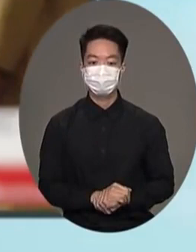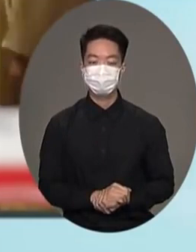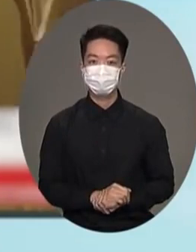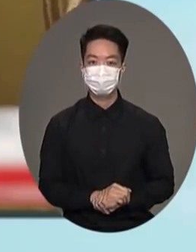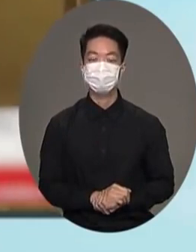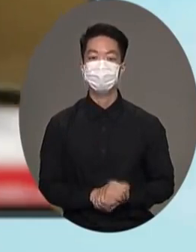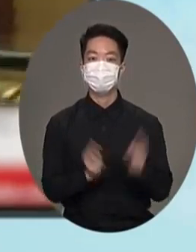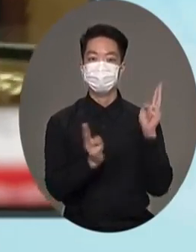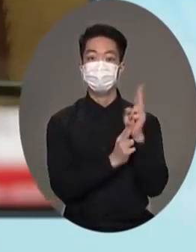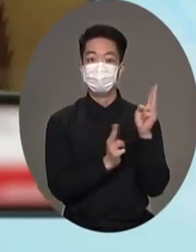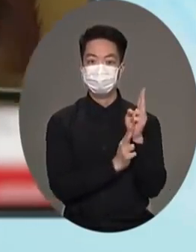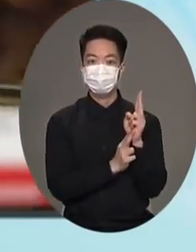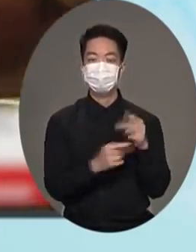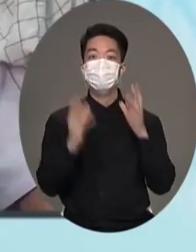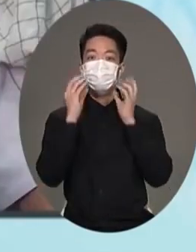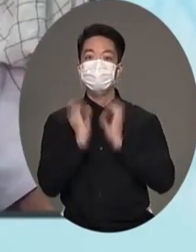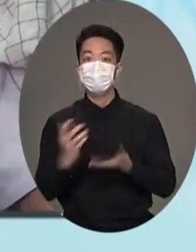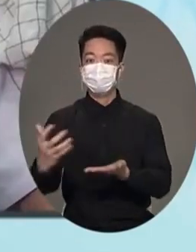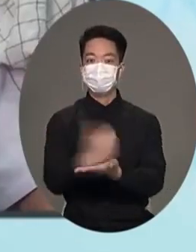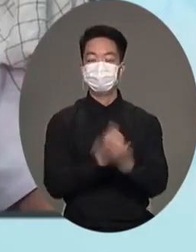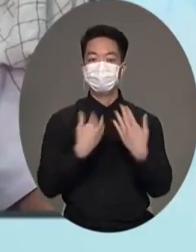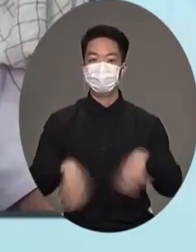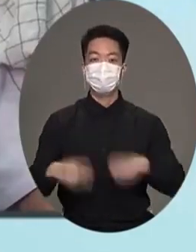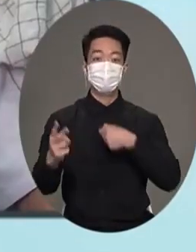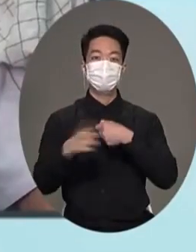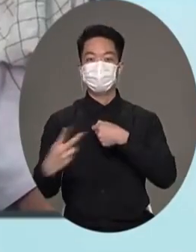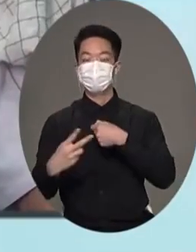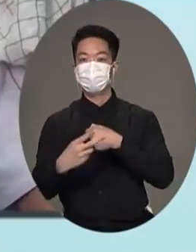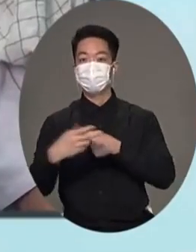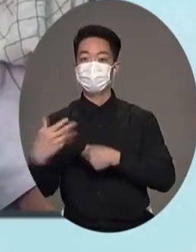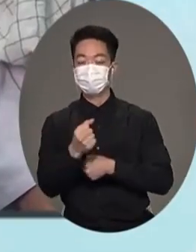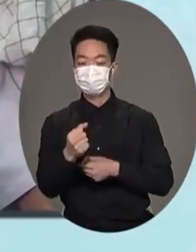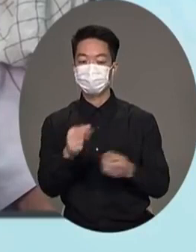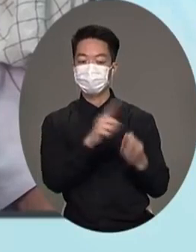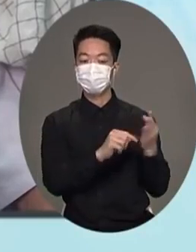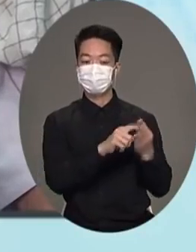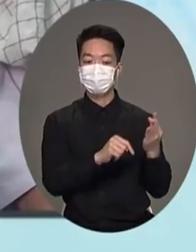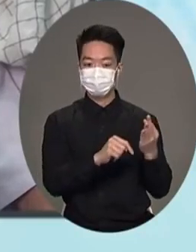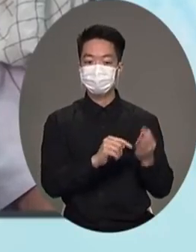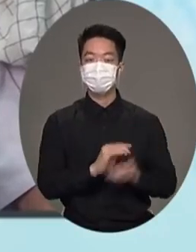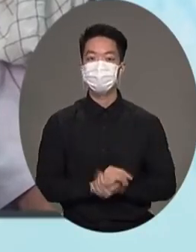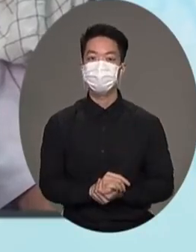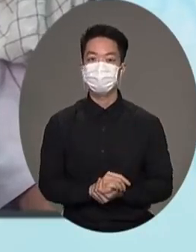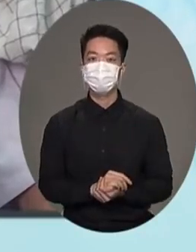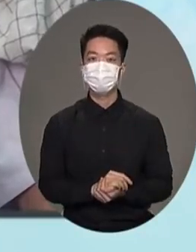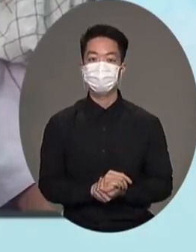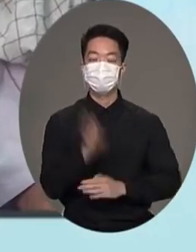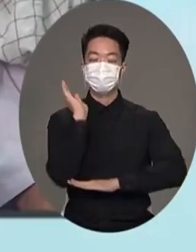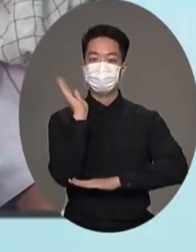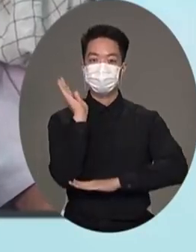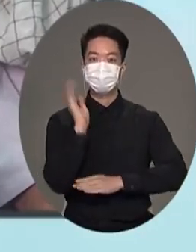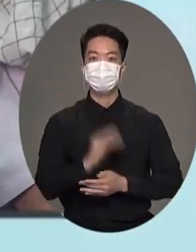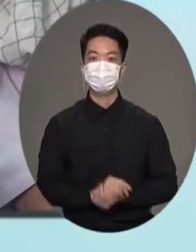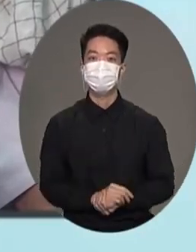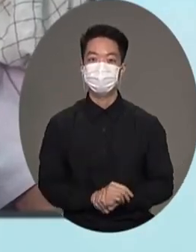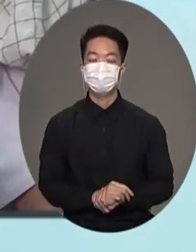塔利班全面控制阿富汗之後，第二號人物塔利班政治委員會負責人巴拉達爾發表講話，